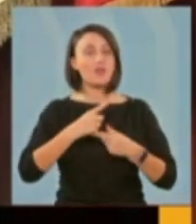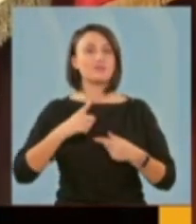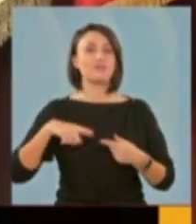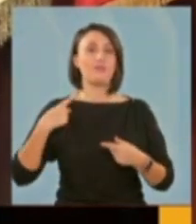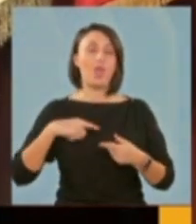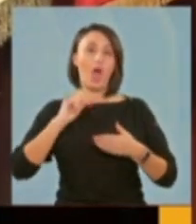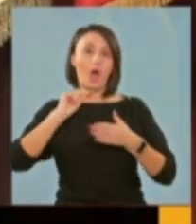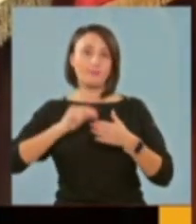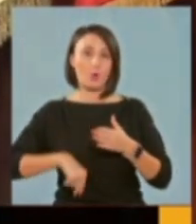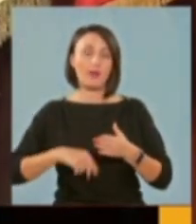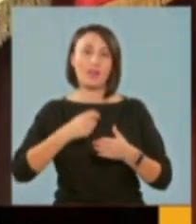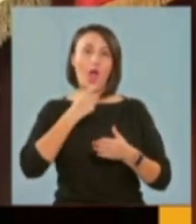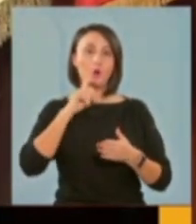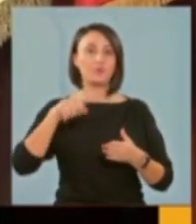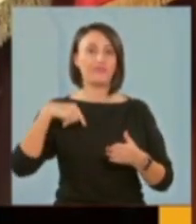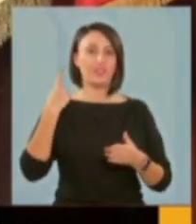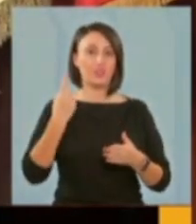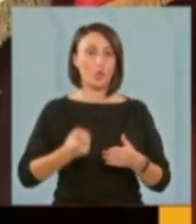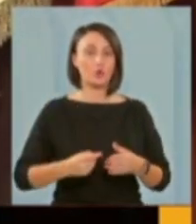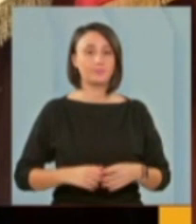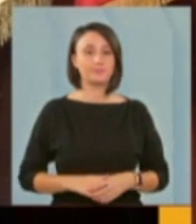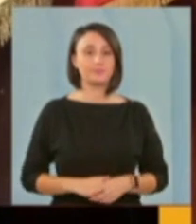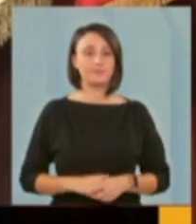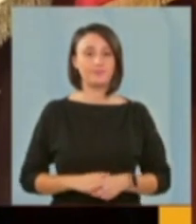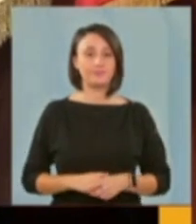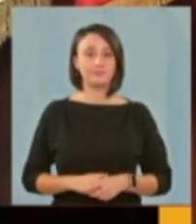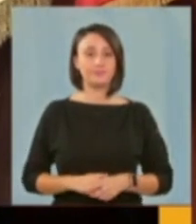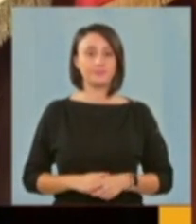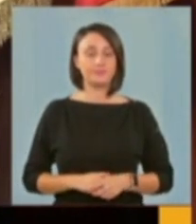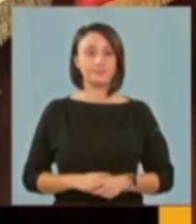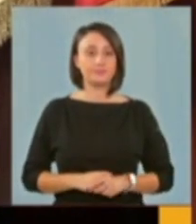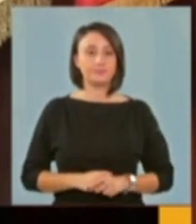fie aprobat anul viitor la